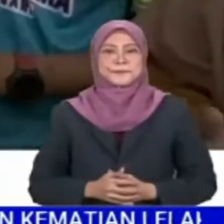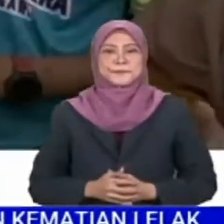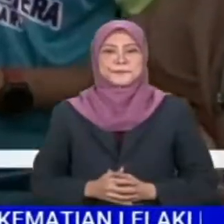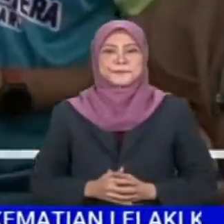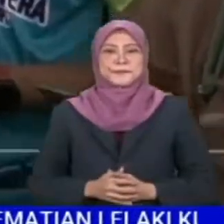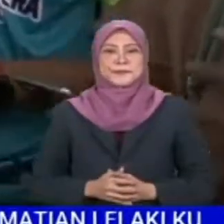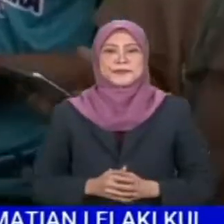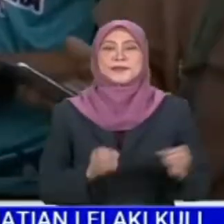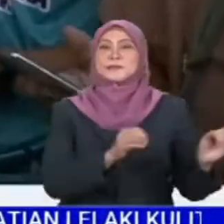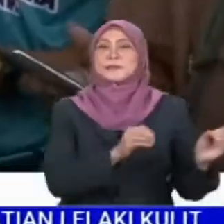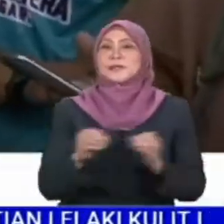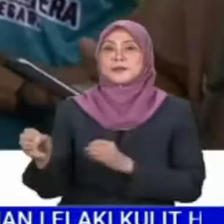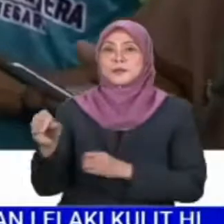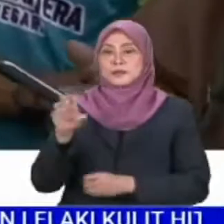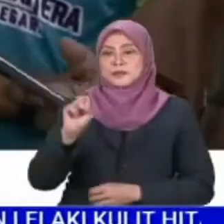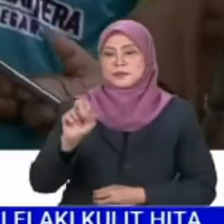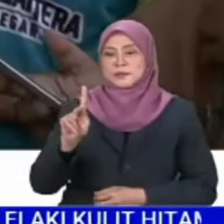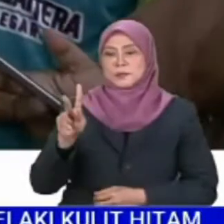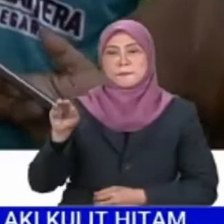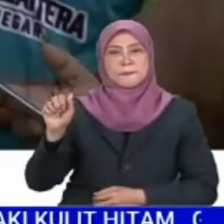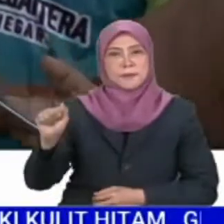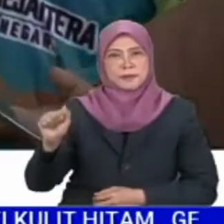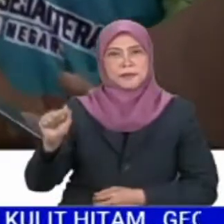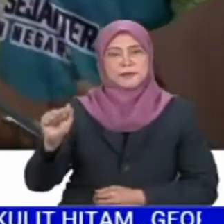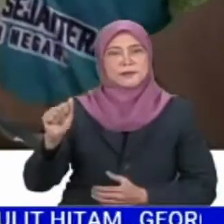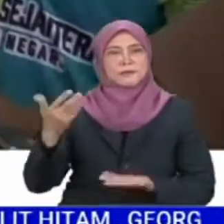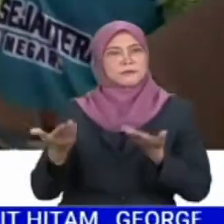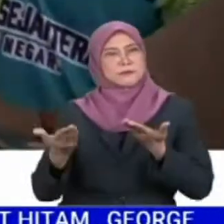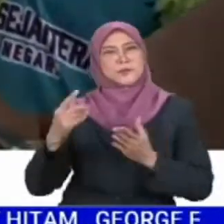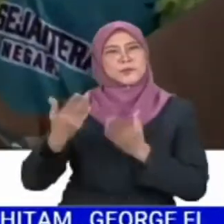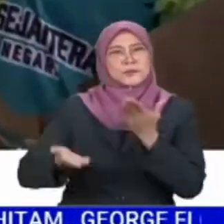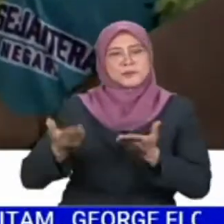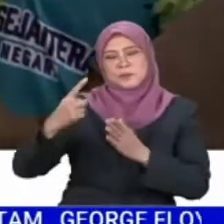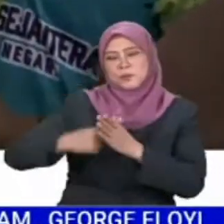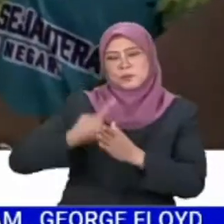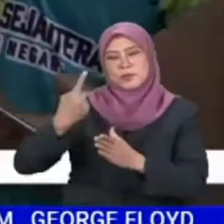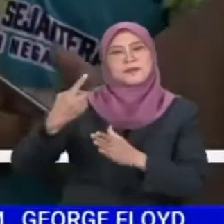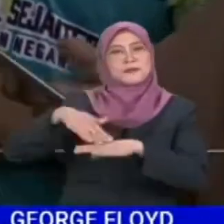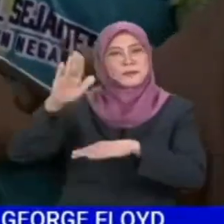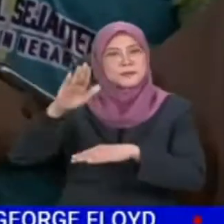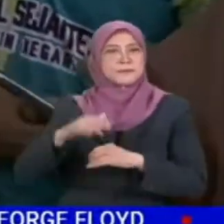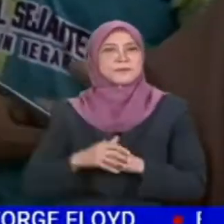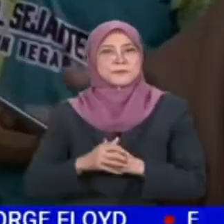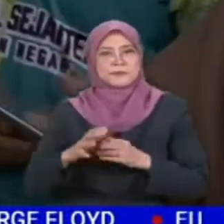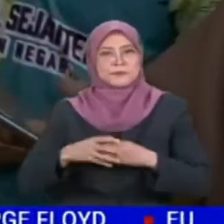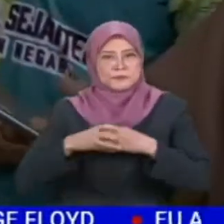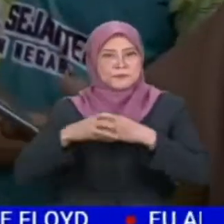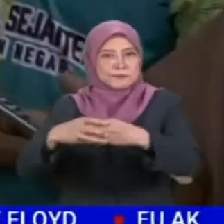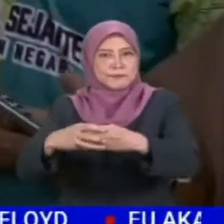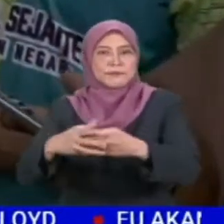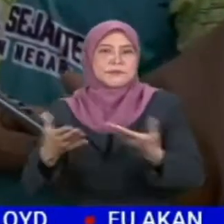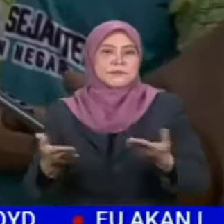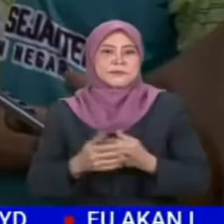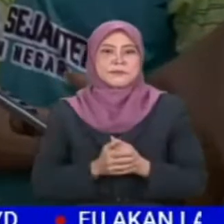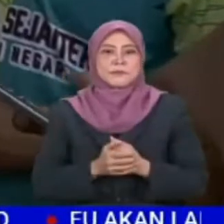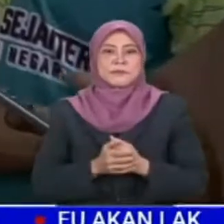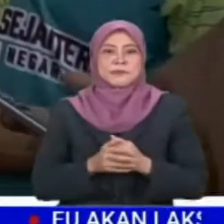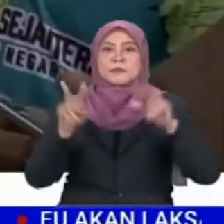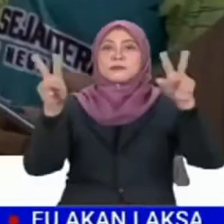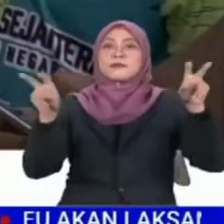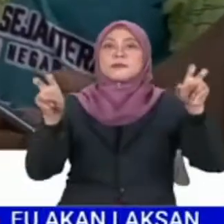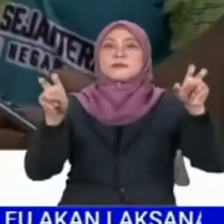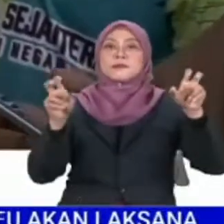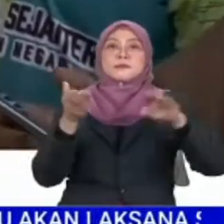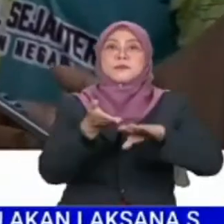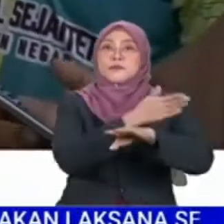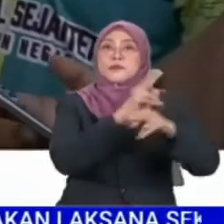Penganjuran Sukma iaitu lebih daripada 2 bulan, sebulan lebih. Kenapa rebranding balik? Sebab sebelum ni kita panggil sukarelawan,